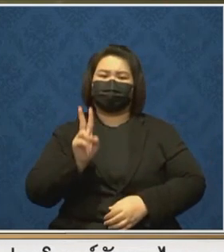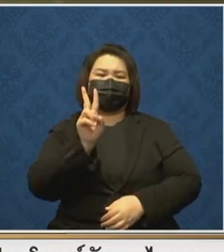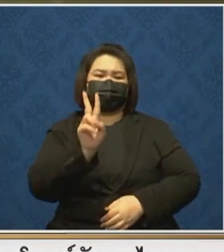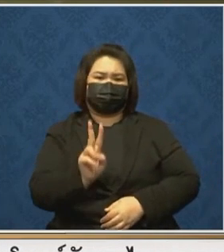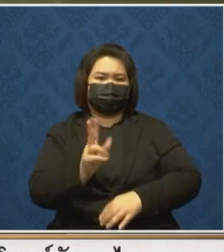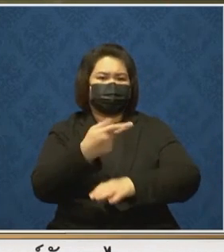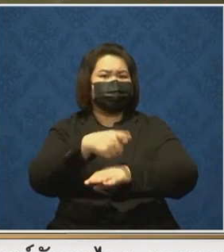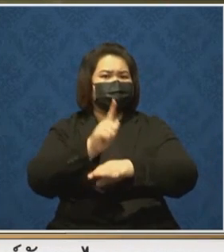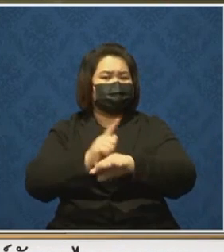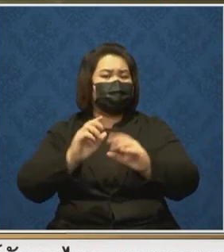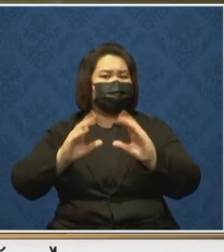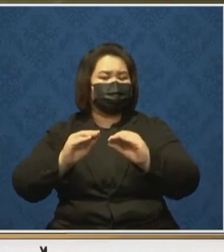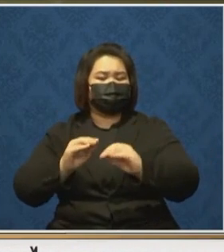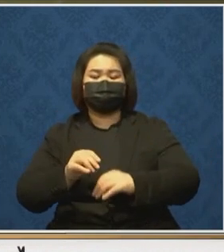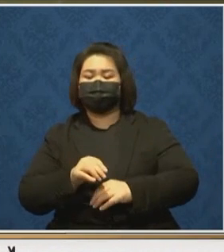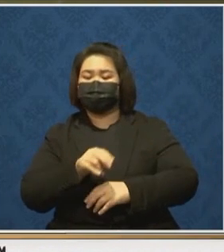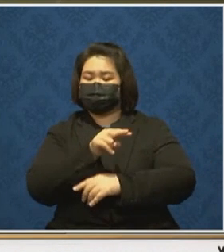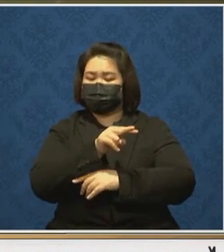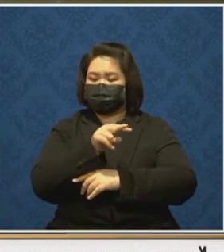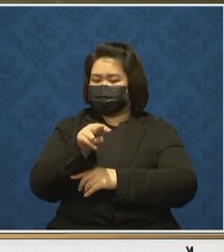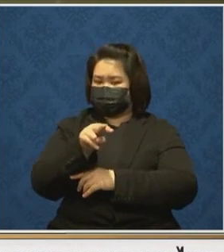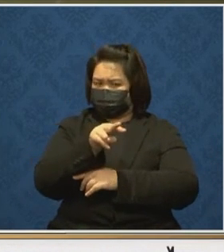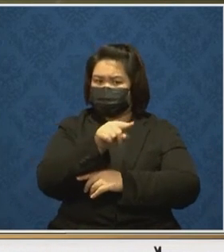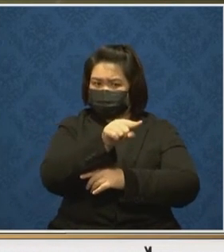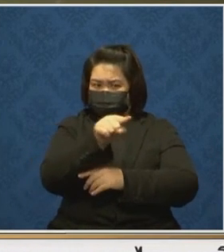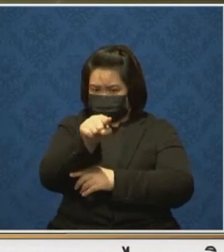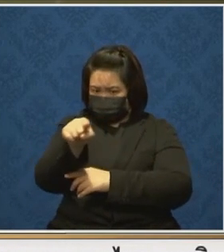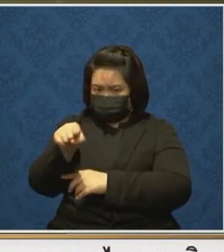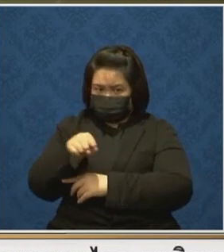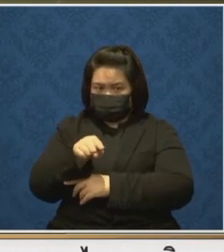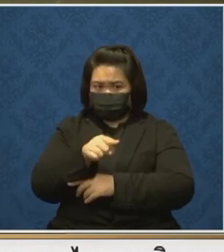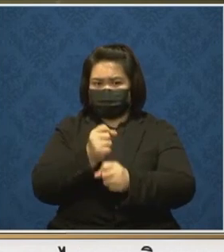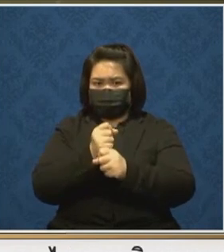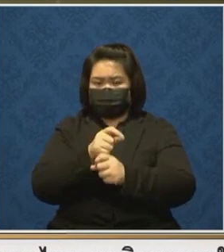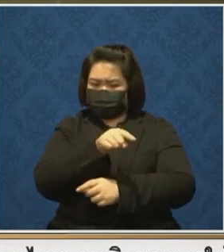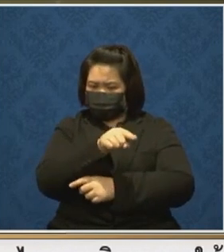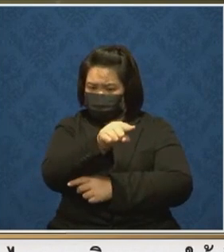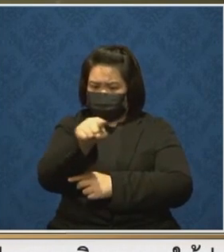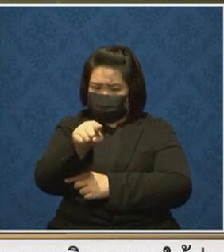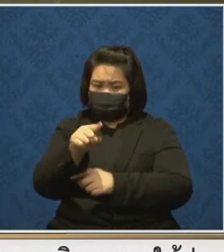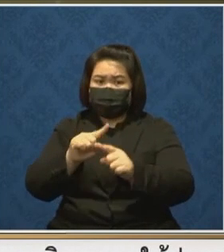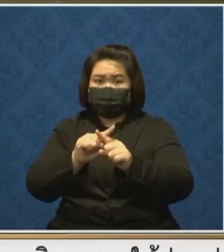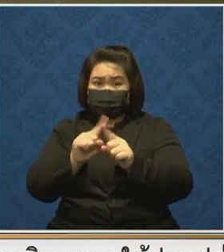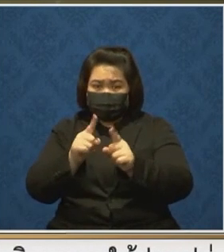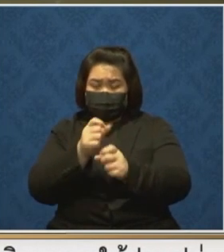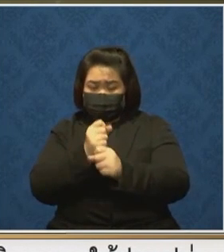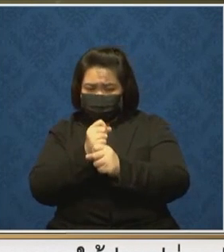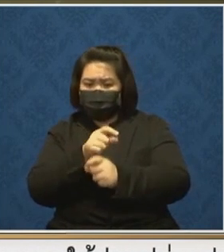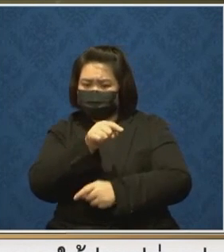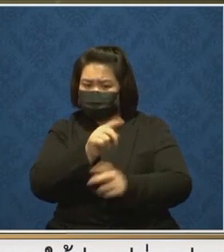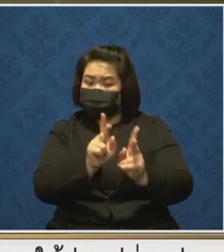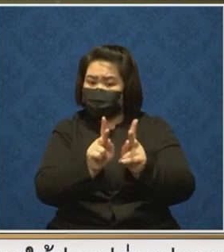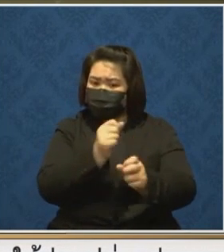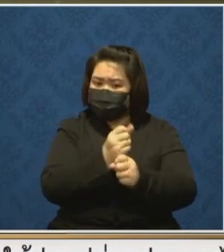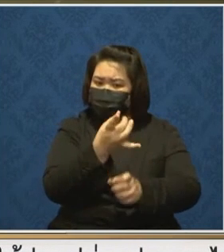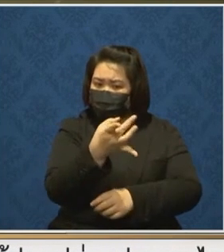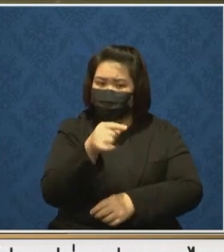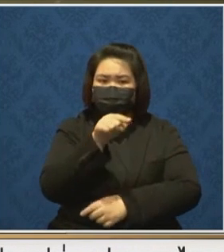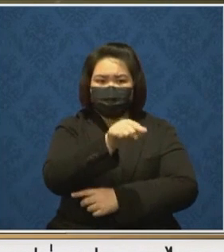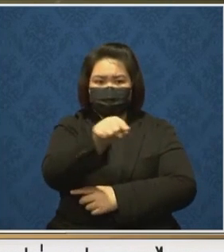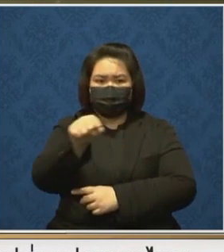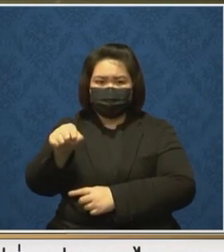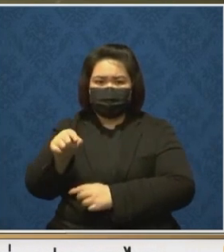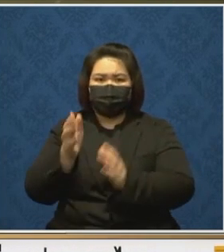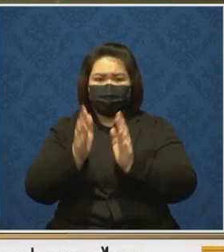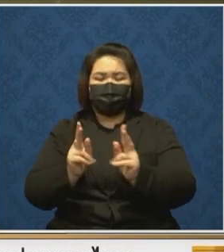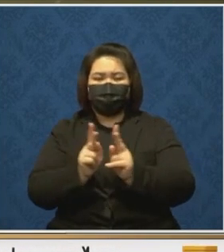การประชุมเพื่อคอยครอบงำชี้นำสั่งการการทำงานของคณะกรรมการทำให้คณะกรรม